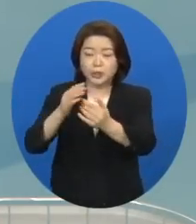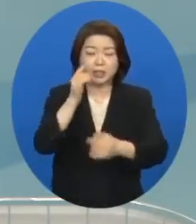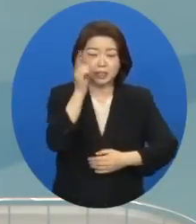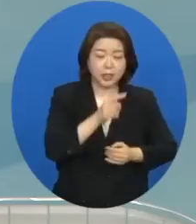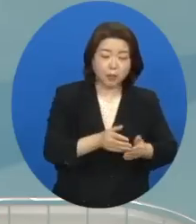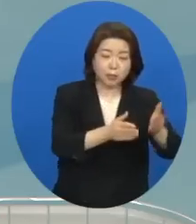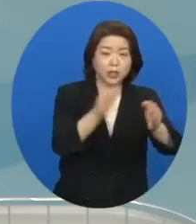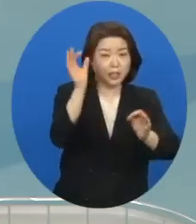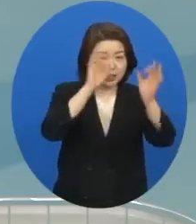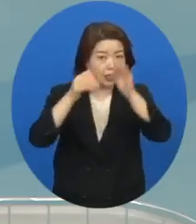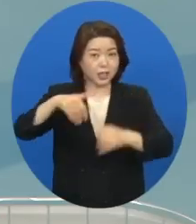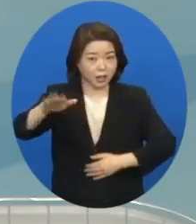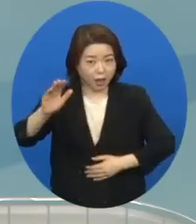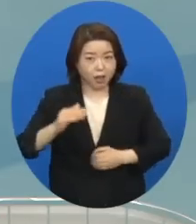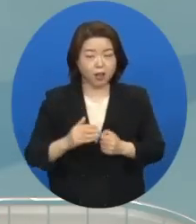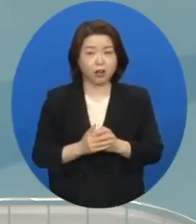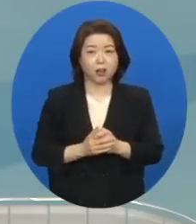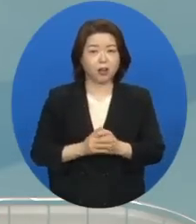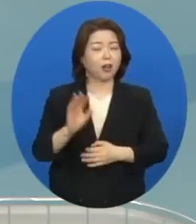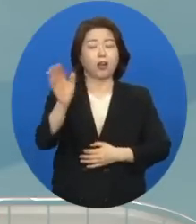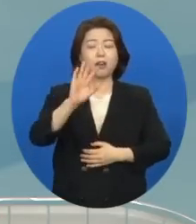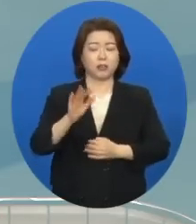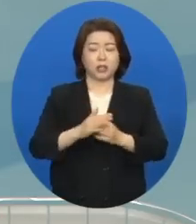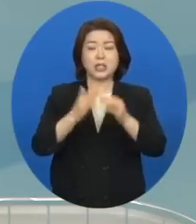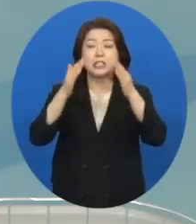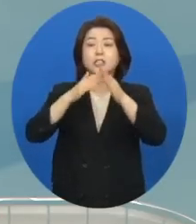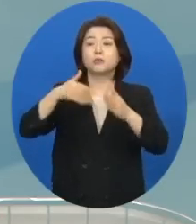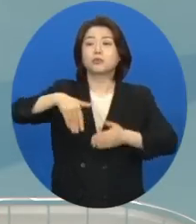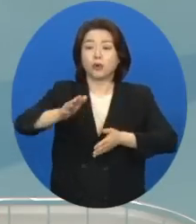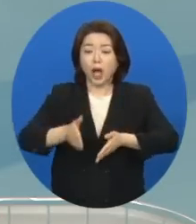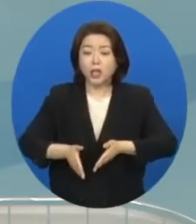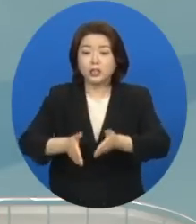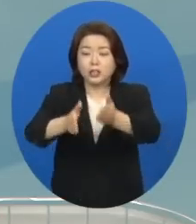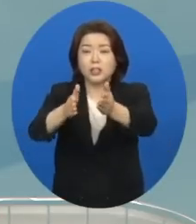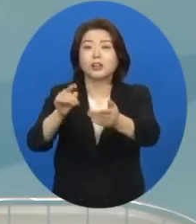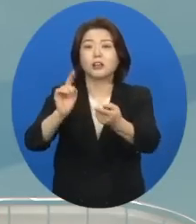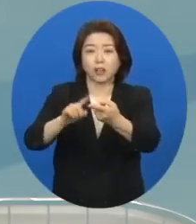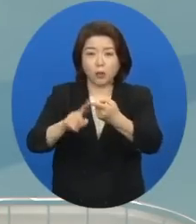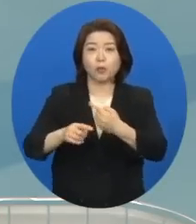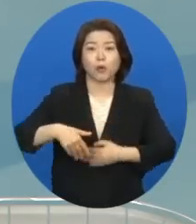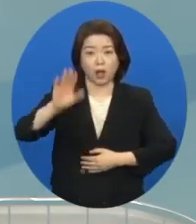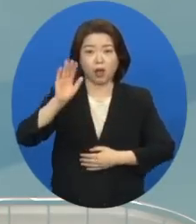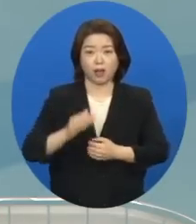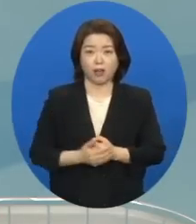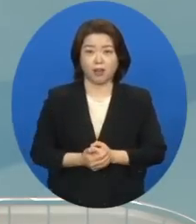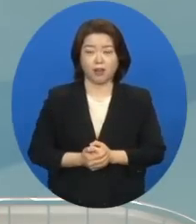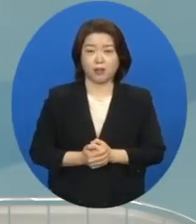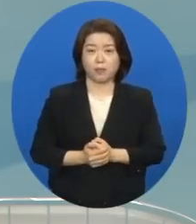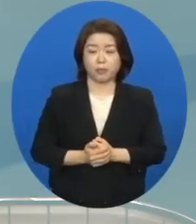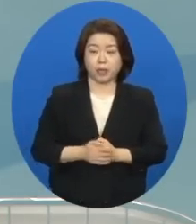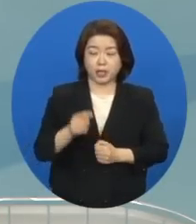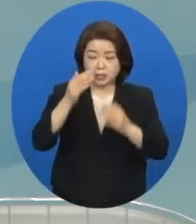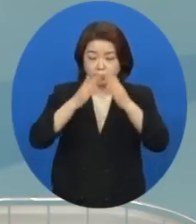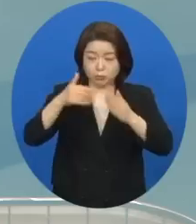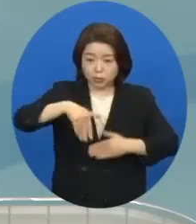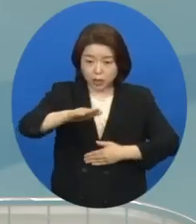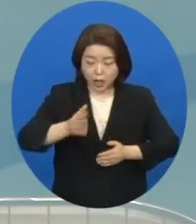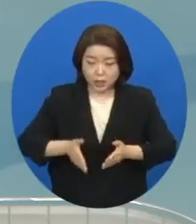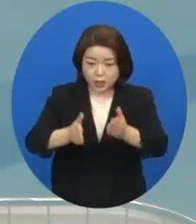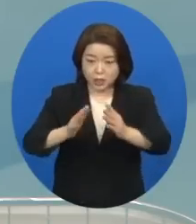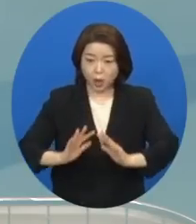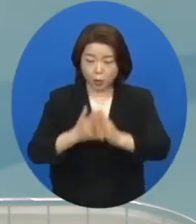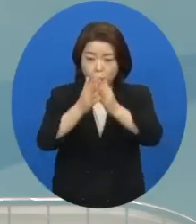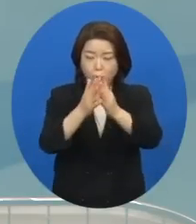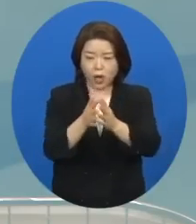찾아가십니까? 집으로 가는 길을 가는 거죠. 아, 집으로 가는 길이 지금 공사 중이고 아주 그